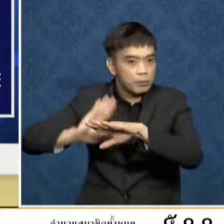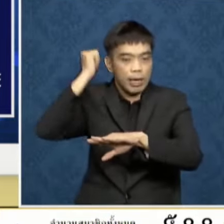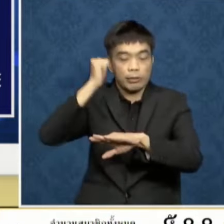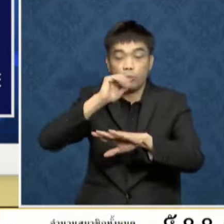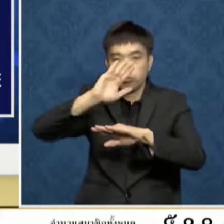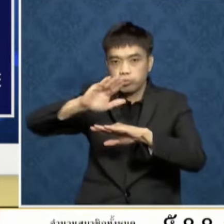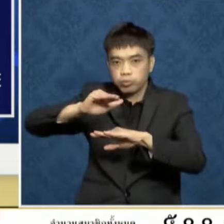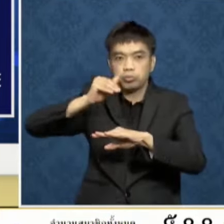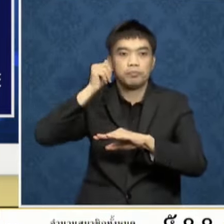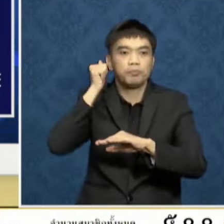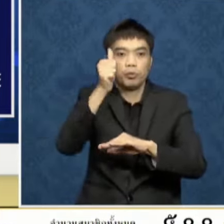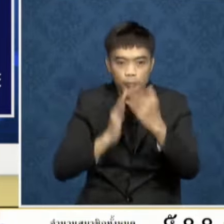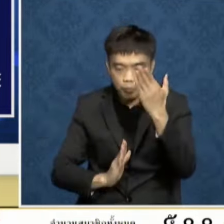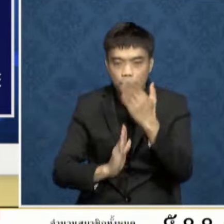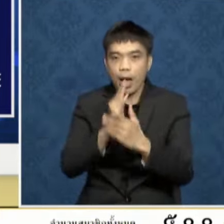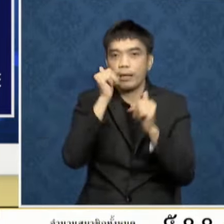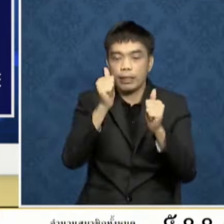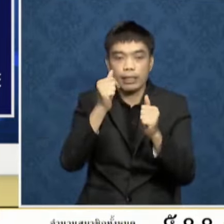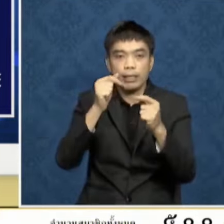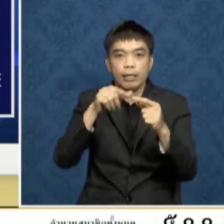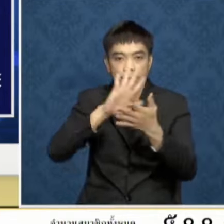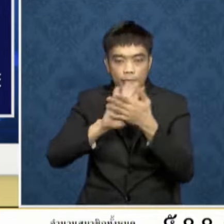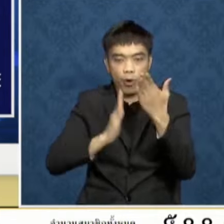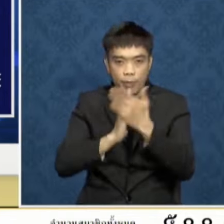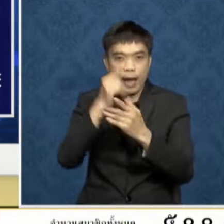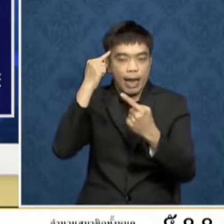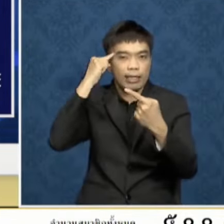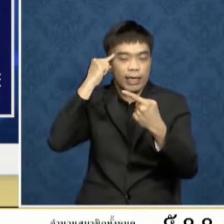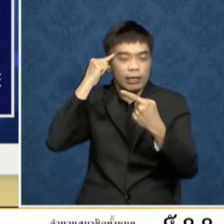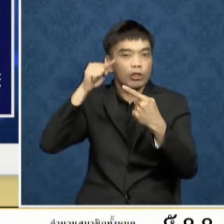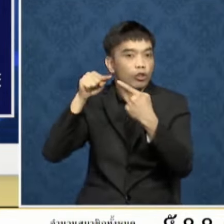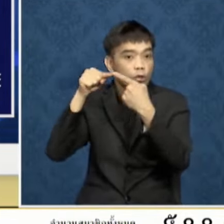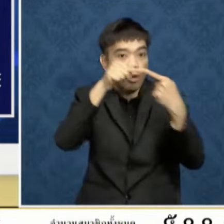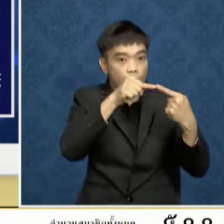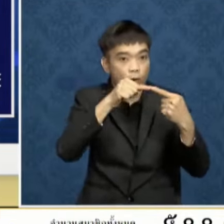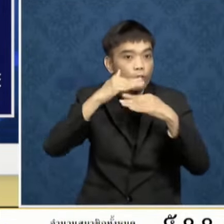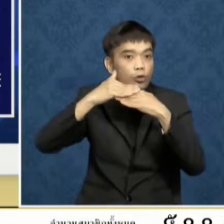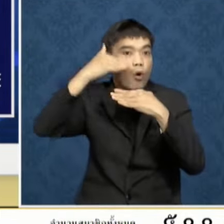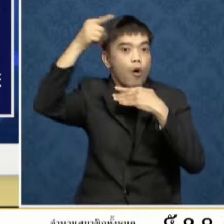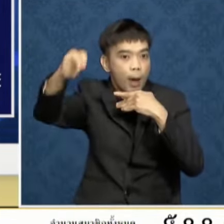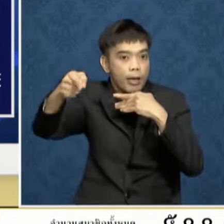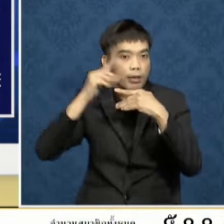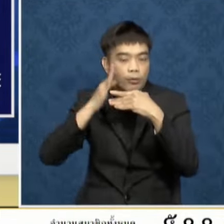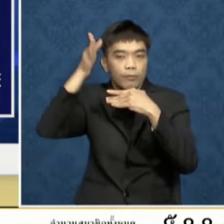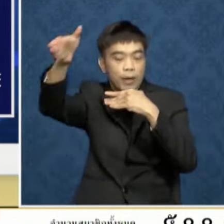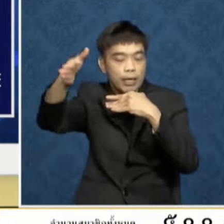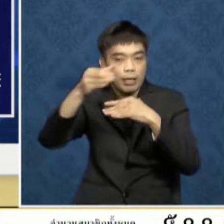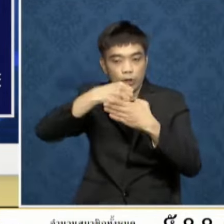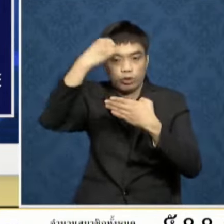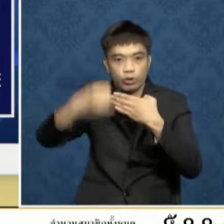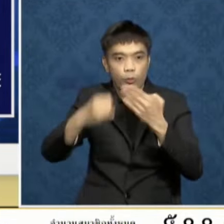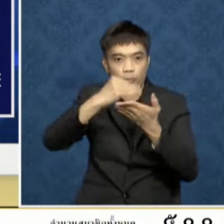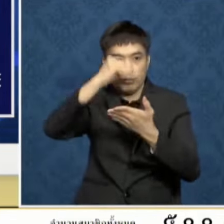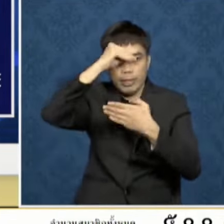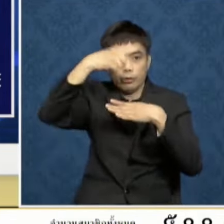เป็นผู้รังสรรอาหารแล้วคิดต่อมยคะว่าเคจบแล้วจะไปทำงานที่ไหนร้านอาหารที่ไหนประเทศ